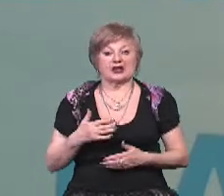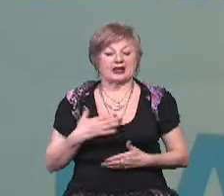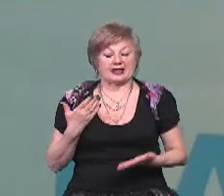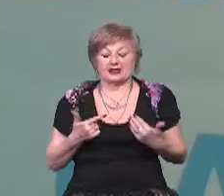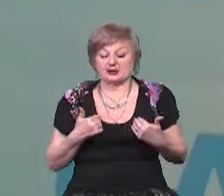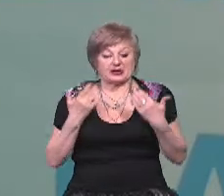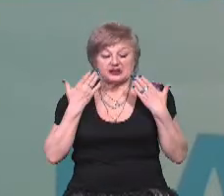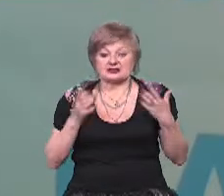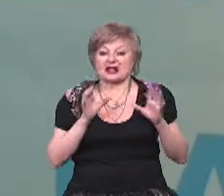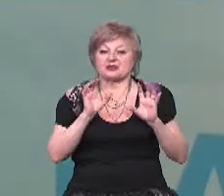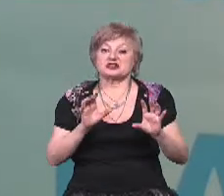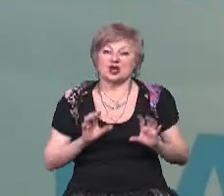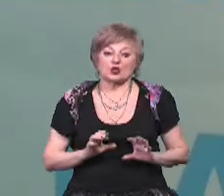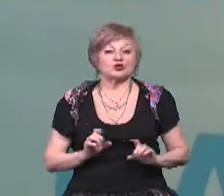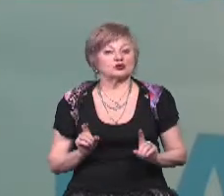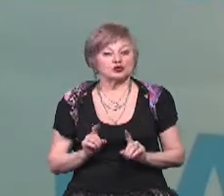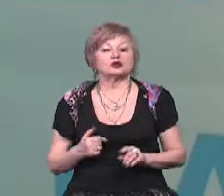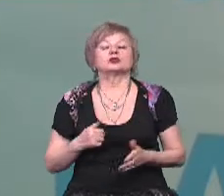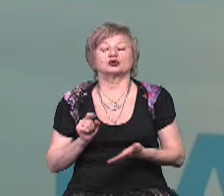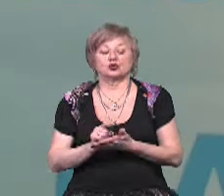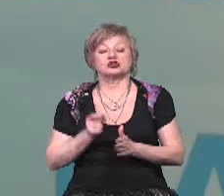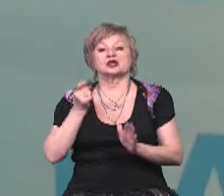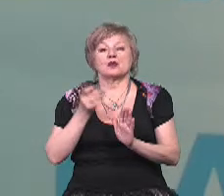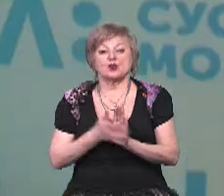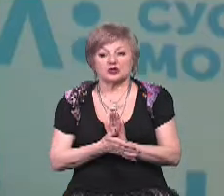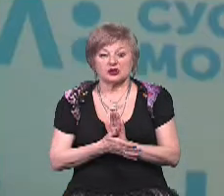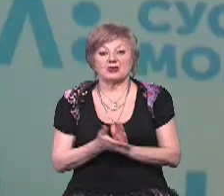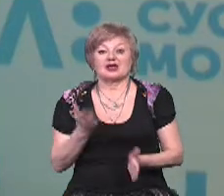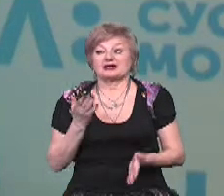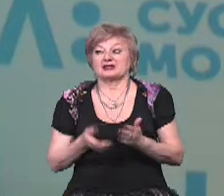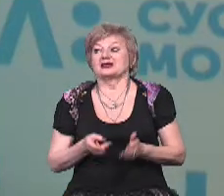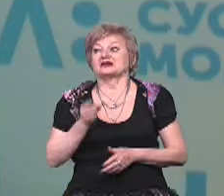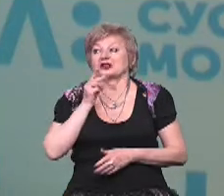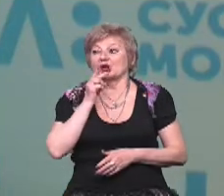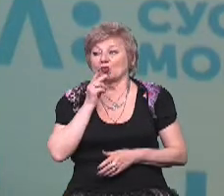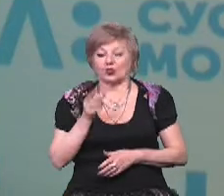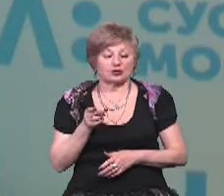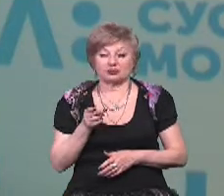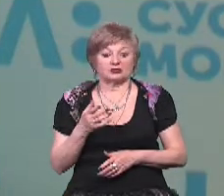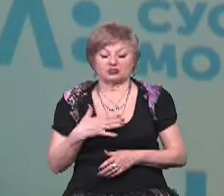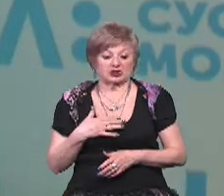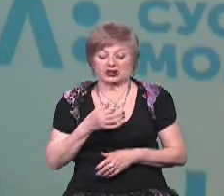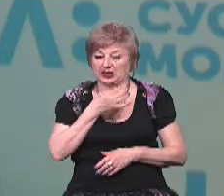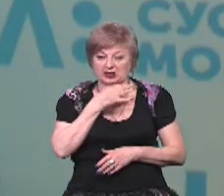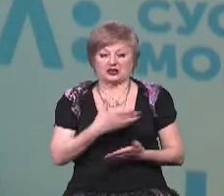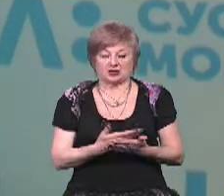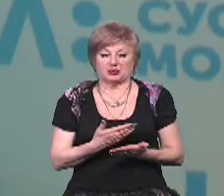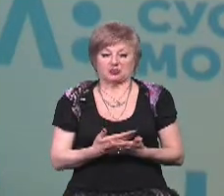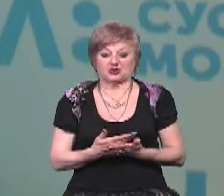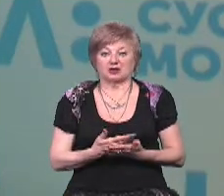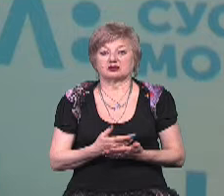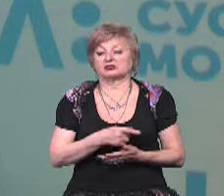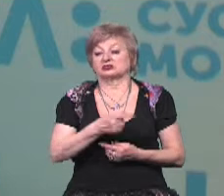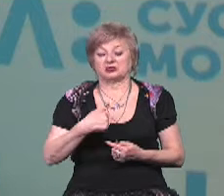чи щось, то ми повинні розуміти, що якщо я палю цигарку, цей дим подобається, наприклад, мені, то це ж не значить, що він подобається